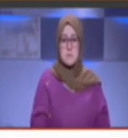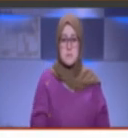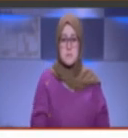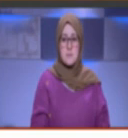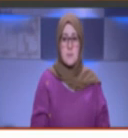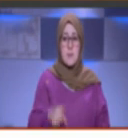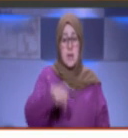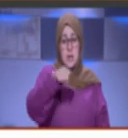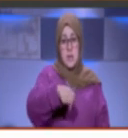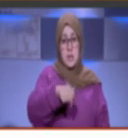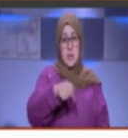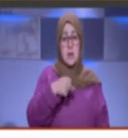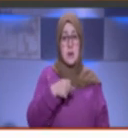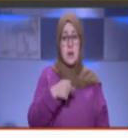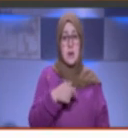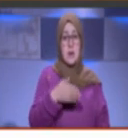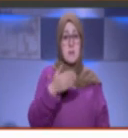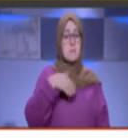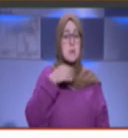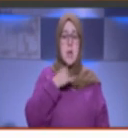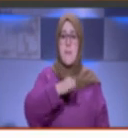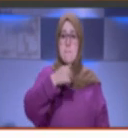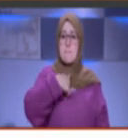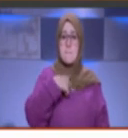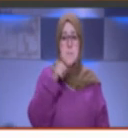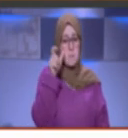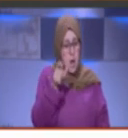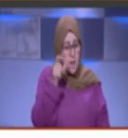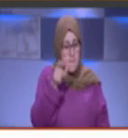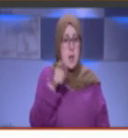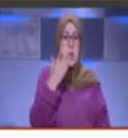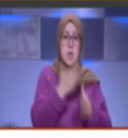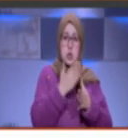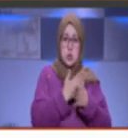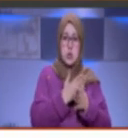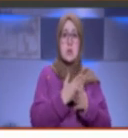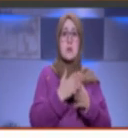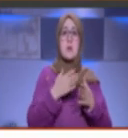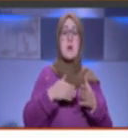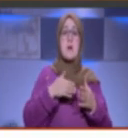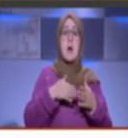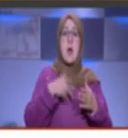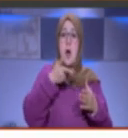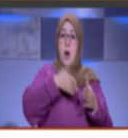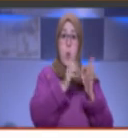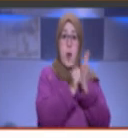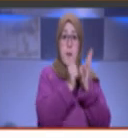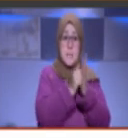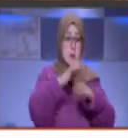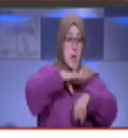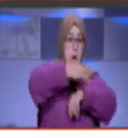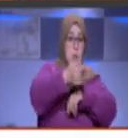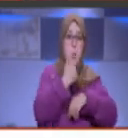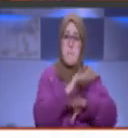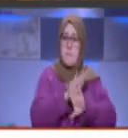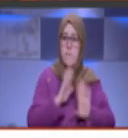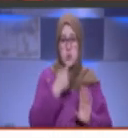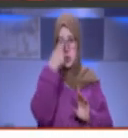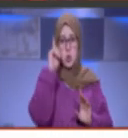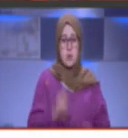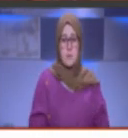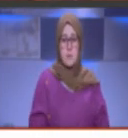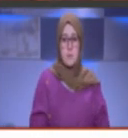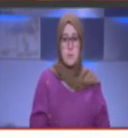عشان نحمي اسرتنا في البيت وعشان نحمي نفسنا ونحمي بلدنا، فقلنا نعملها ان شاء الله وتنجح يعني ان شاء الله. مبادره